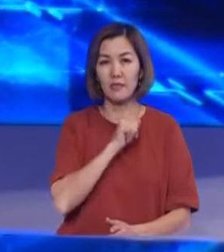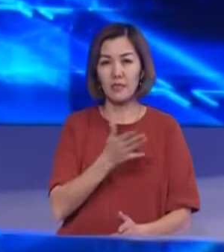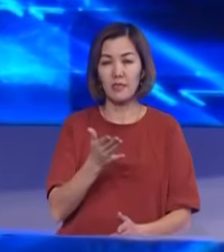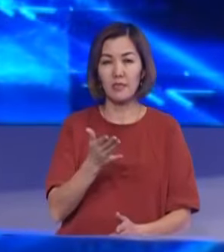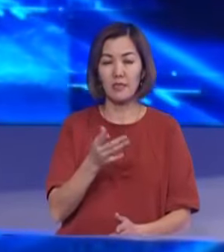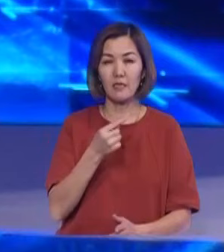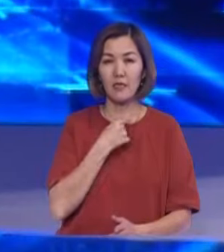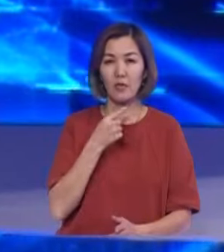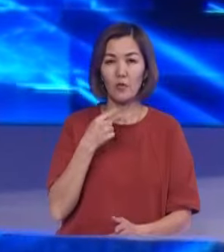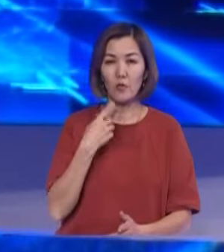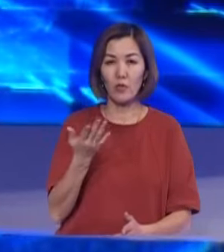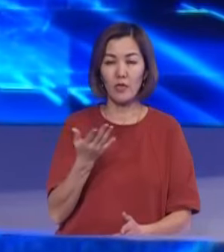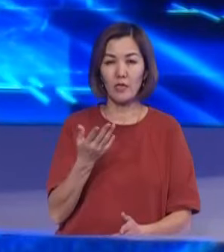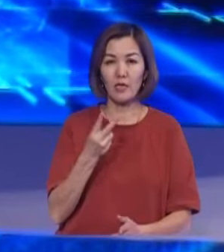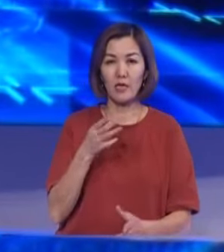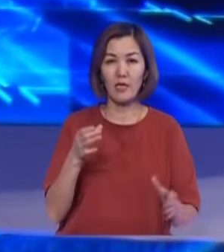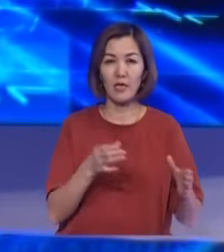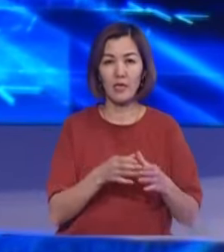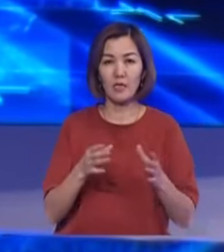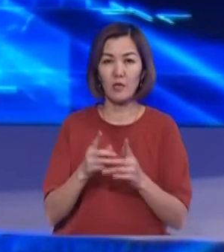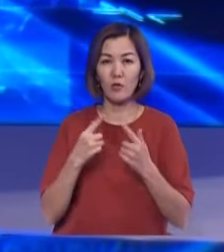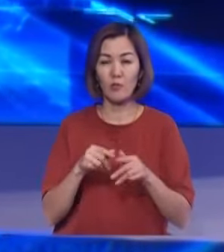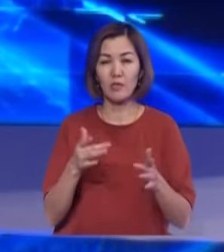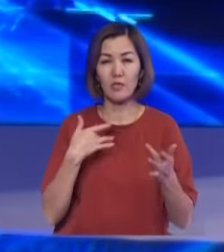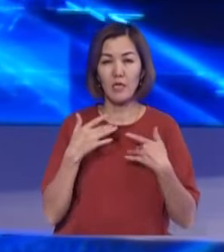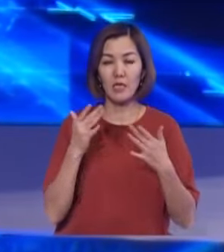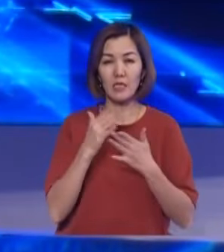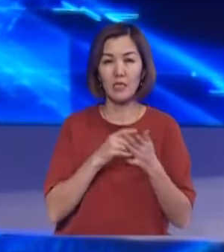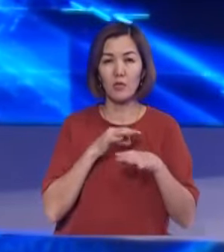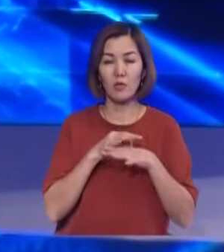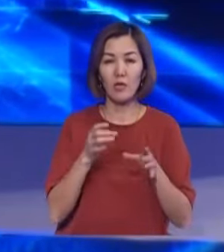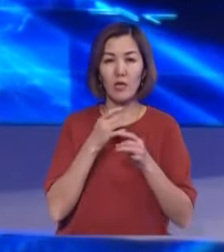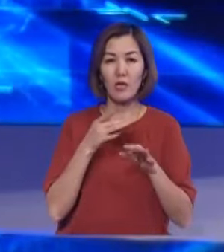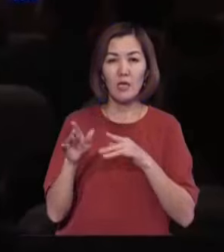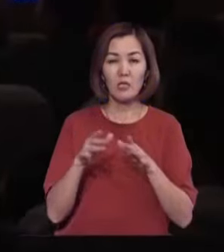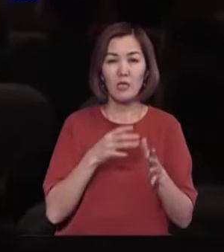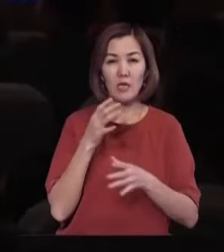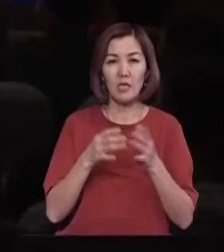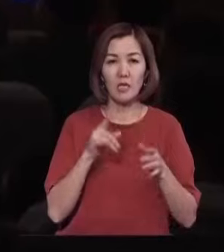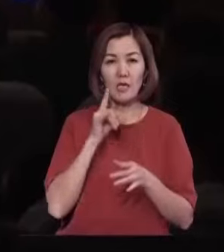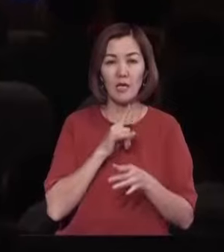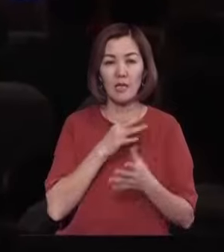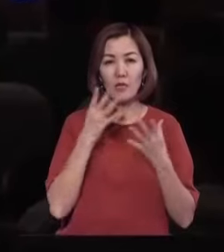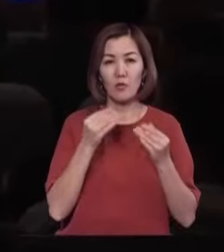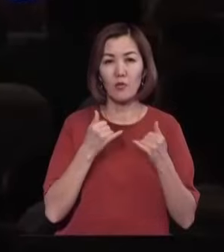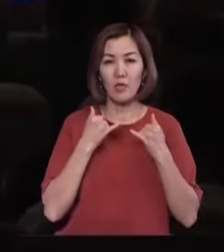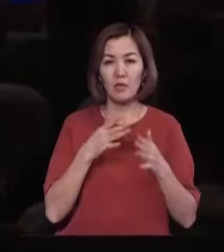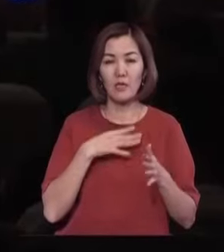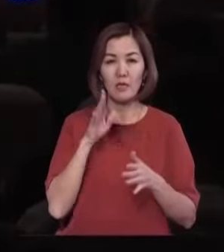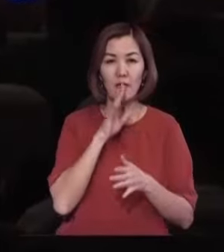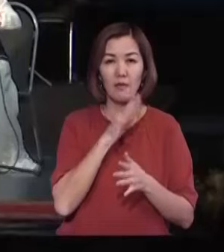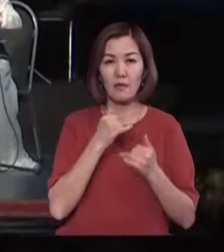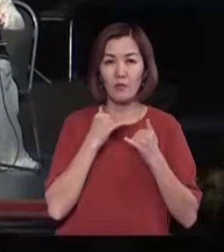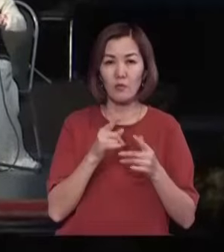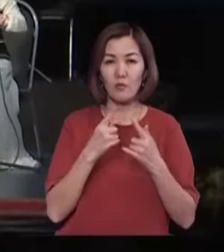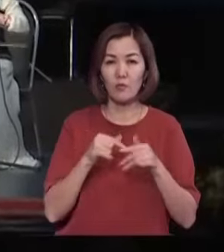ансамблінің және шекті квартетінің ұйымдастыруымен концерт өтті. Мерекелік шара халықаралық әйелдер күніне арналды. Аналардың құрметіне ұйымдастырылған